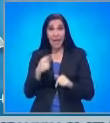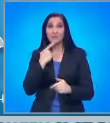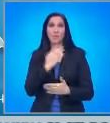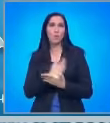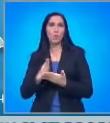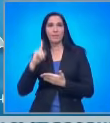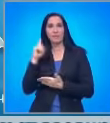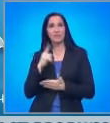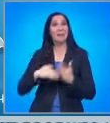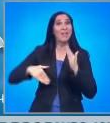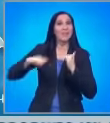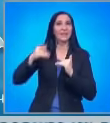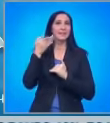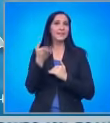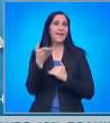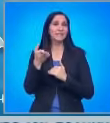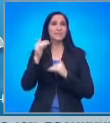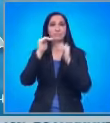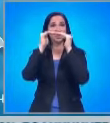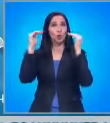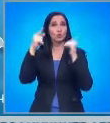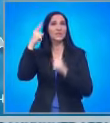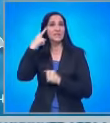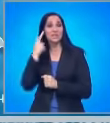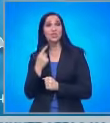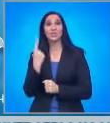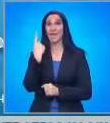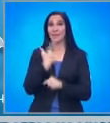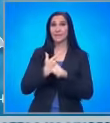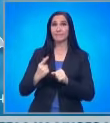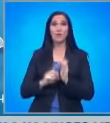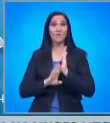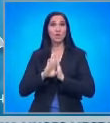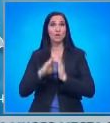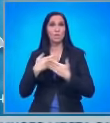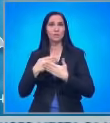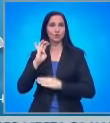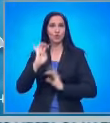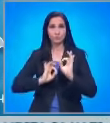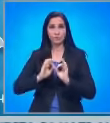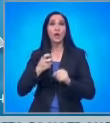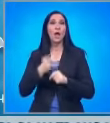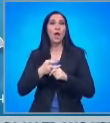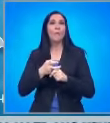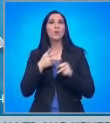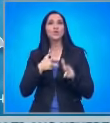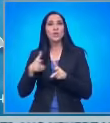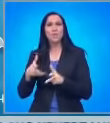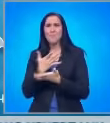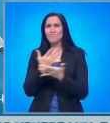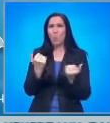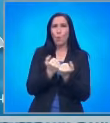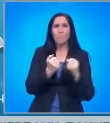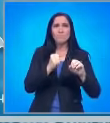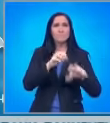ден сме над тази стойност. Това значи, че само за седмица ръстът е с близо 40%. Болничните легла на много места са напълно